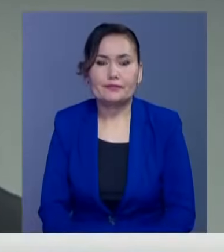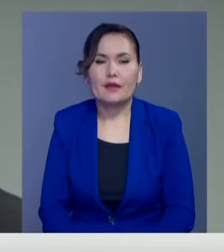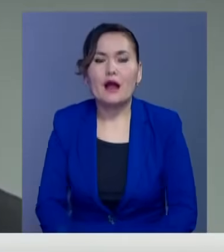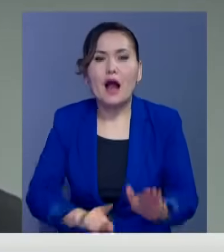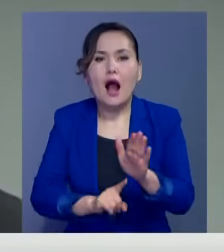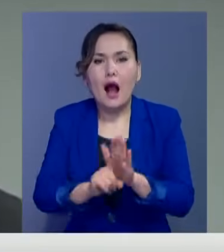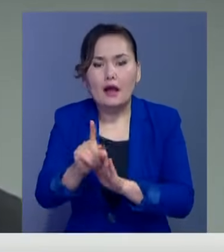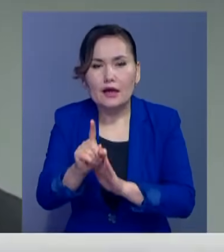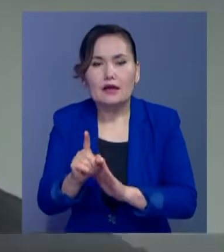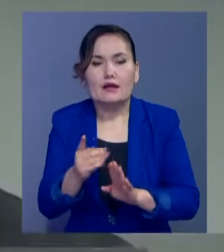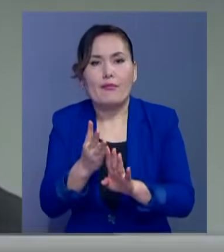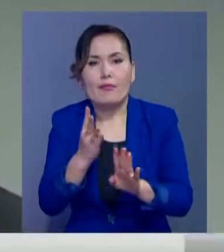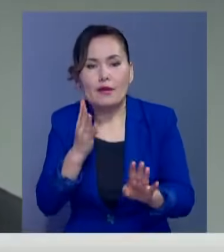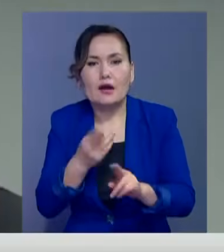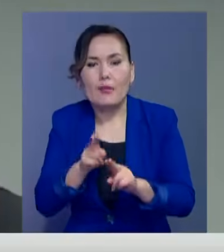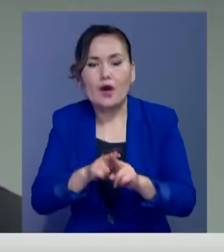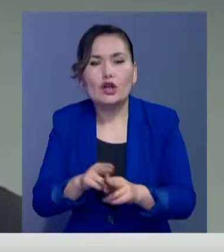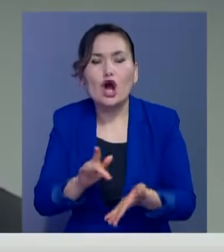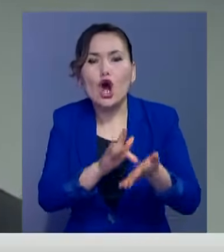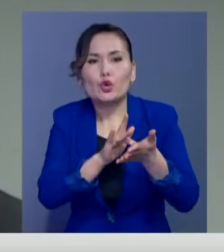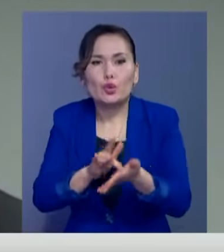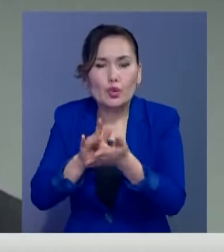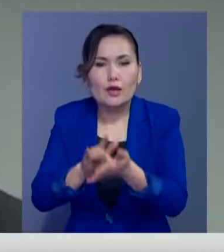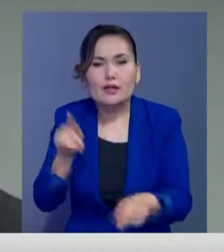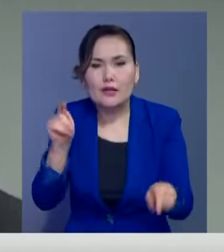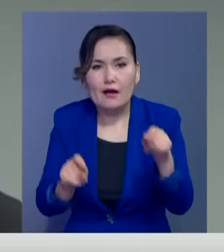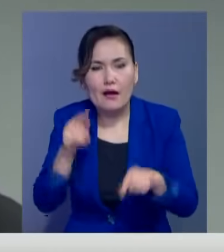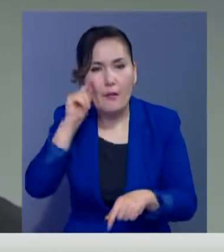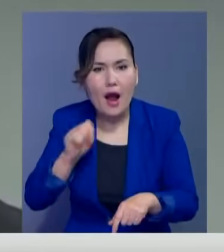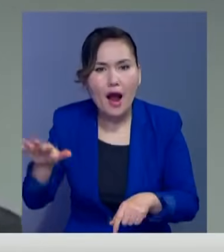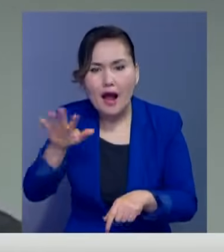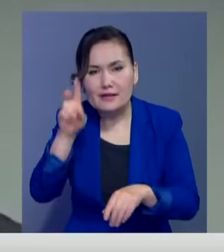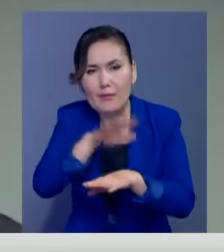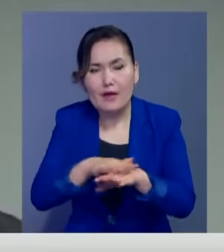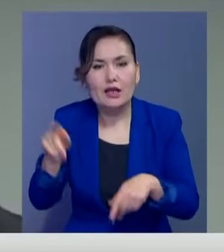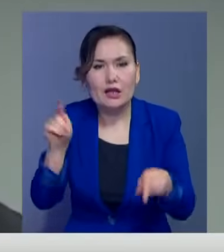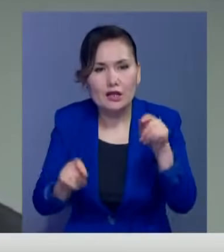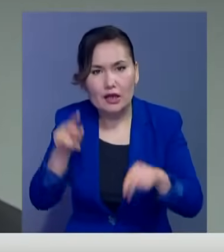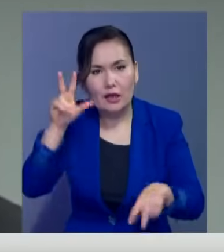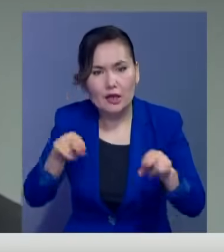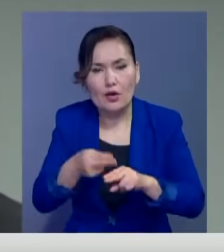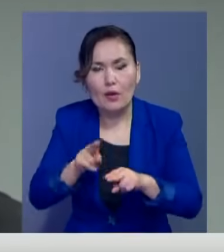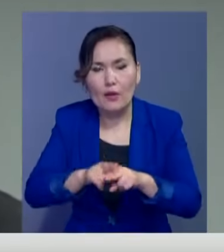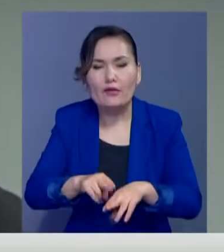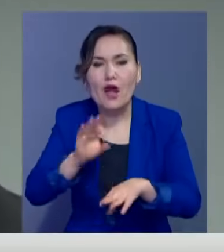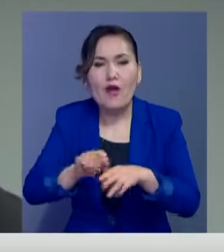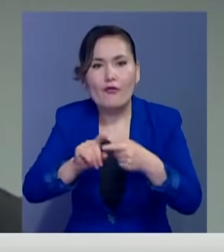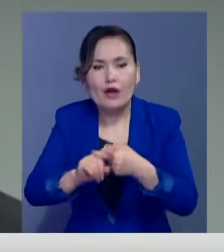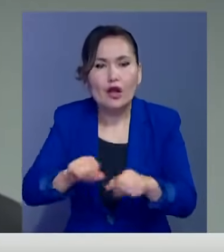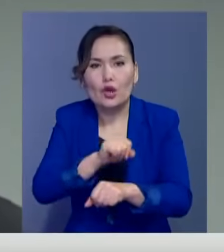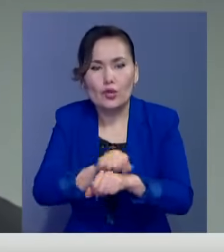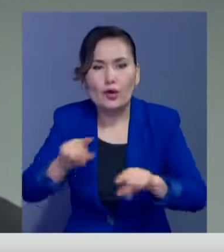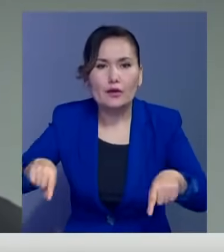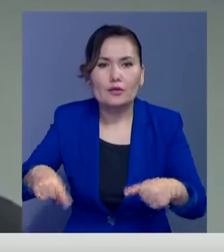Алғашқы кезекте туризм маусымы Азия мемлекеттерінің келетін демалушылардан басталады деген ойдам. Бұл елдер вирустан кейін қалпына келді. Германия